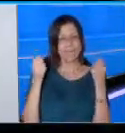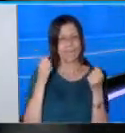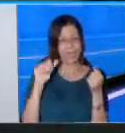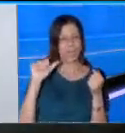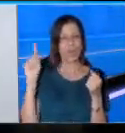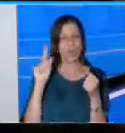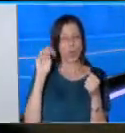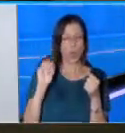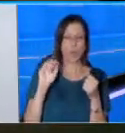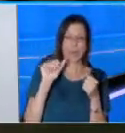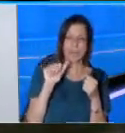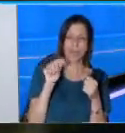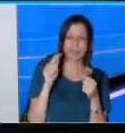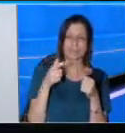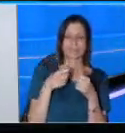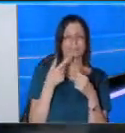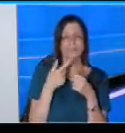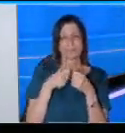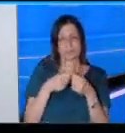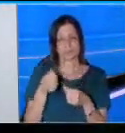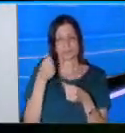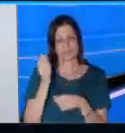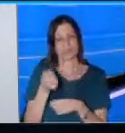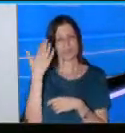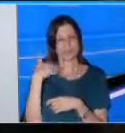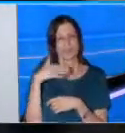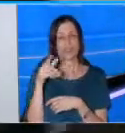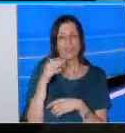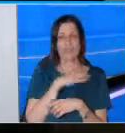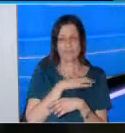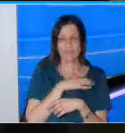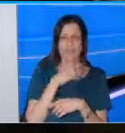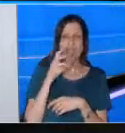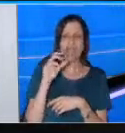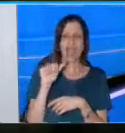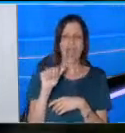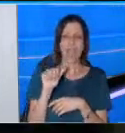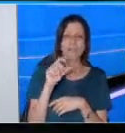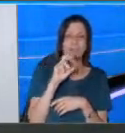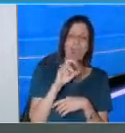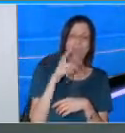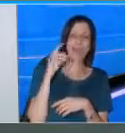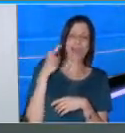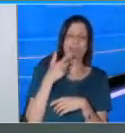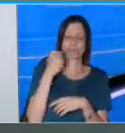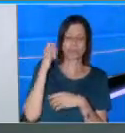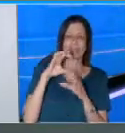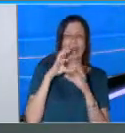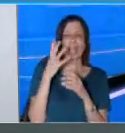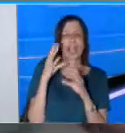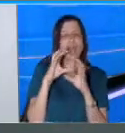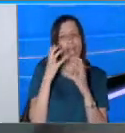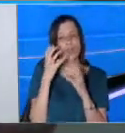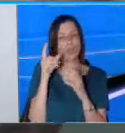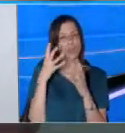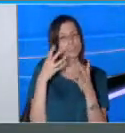הכנסת לשעבר יוסף ג'בארין נפגע, איימן עודה ירו עליו כדור ספוג באום אל-חיראן, תראו איך